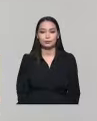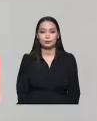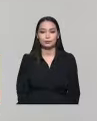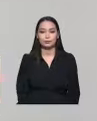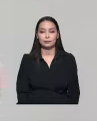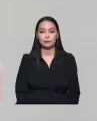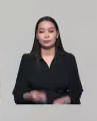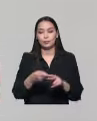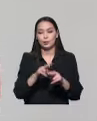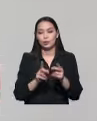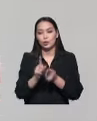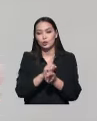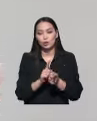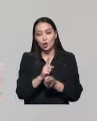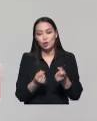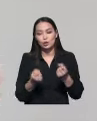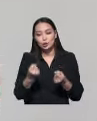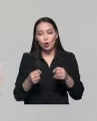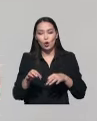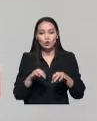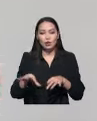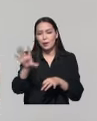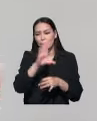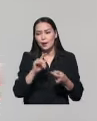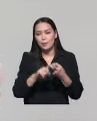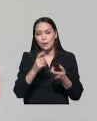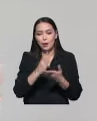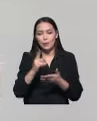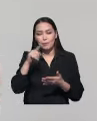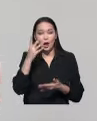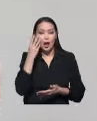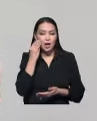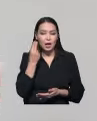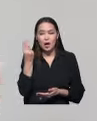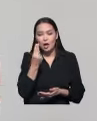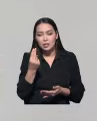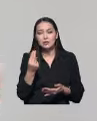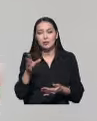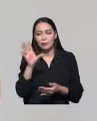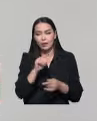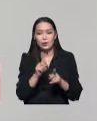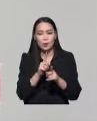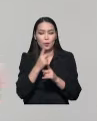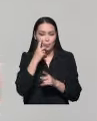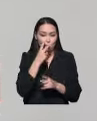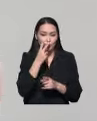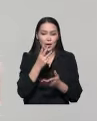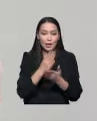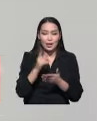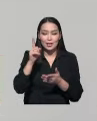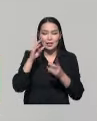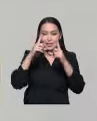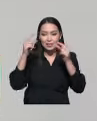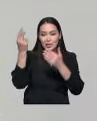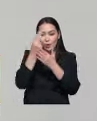Бұл өзгерістер жол жүргізушілердің барлығына қатысты. Белгілерді Астана, Алматы қалаларынан көрген боларсыздар. Себебі бұл белгілер